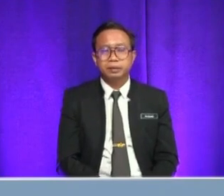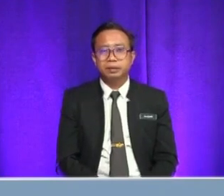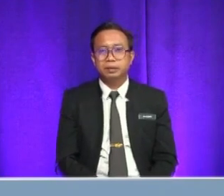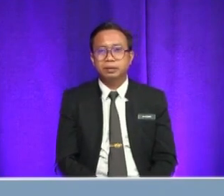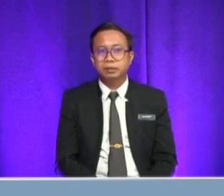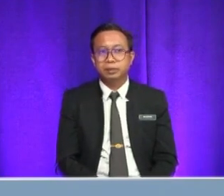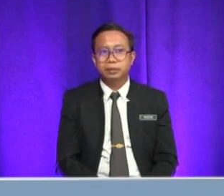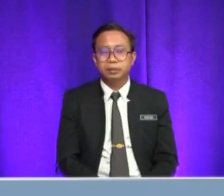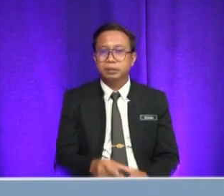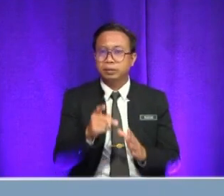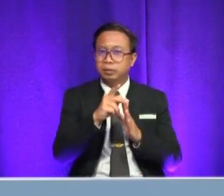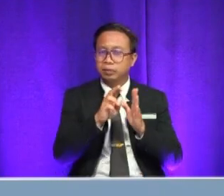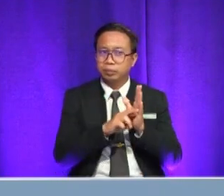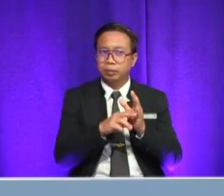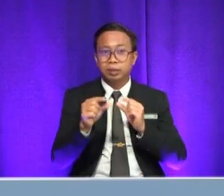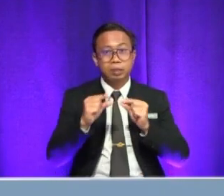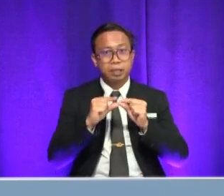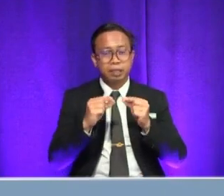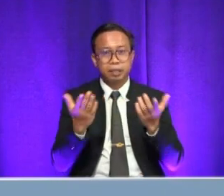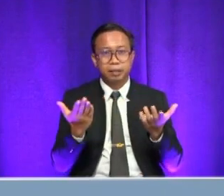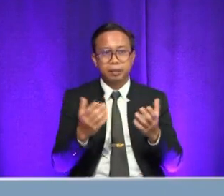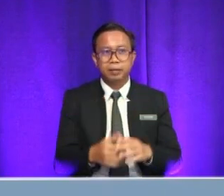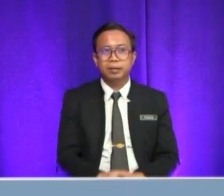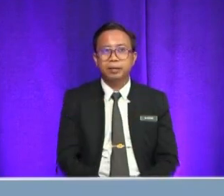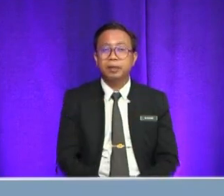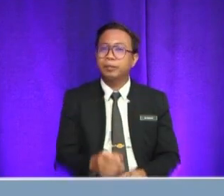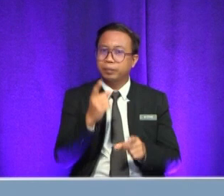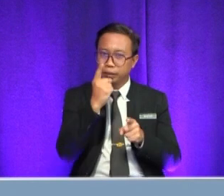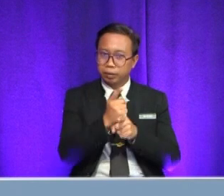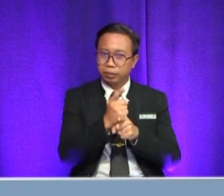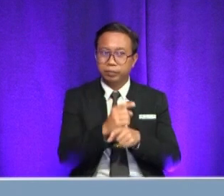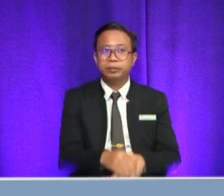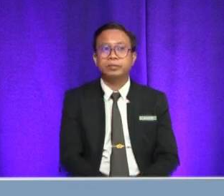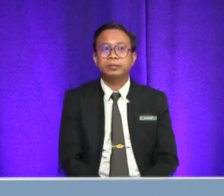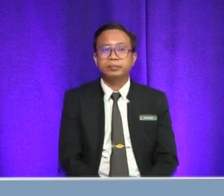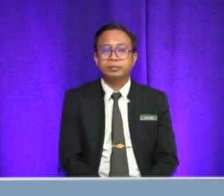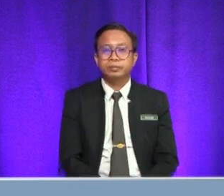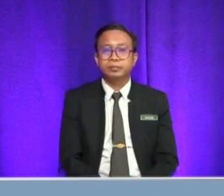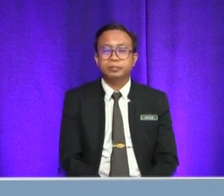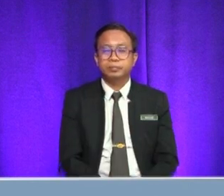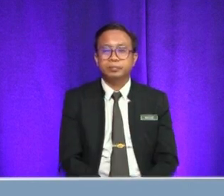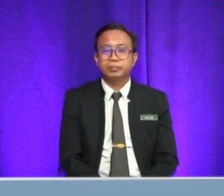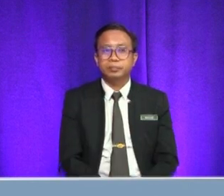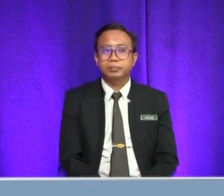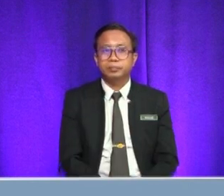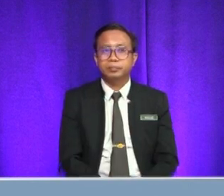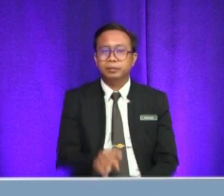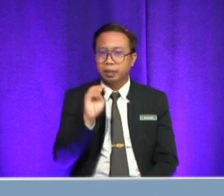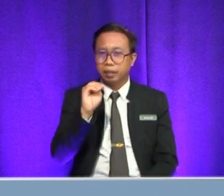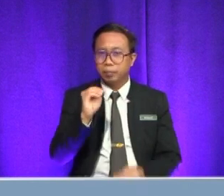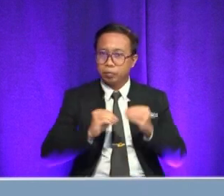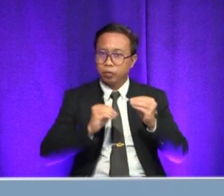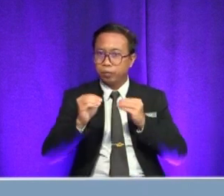Sensor pergerakan. Sensor Okey. pergerakan. Betul, sensor pergerakan. Okey. M untuk